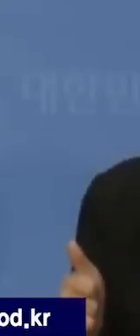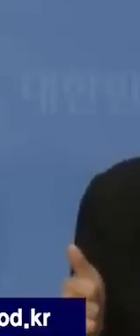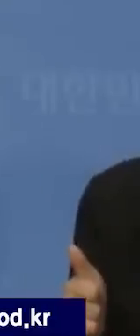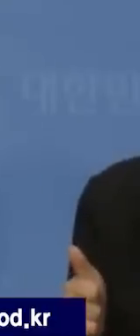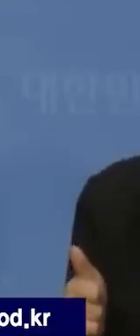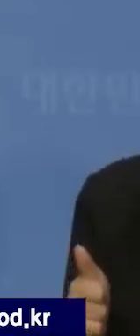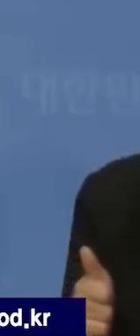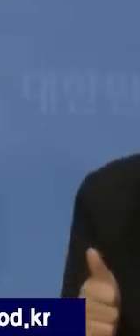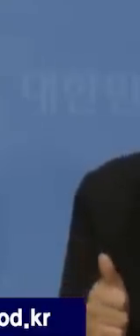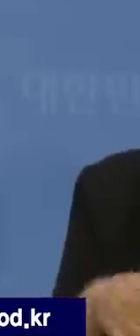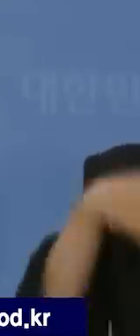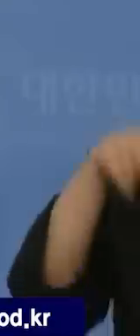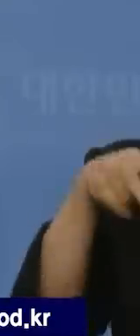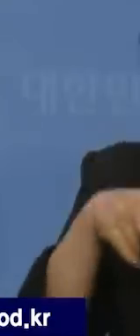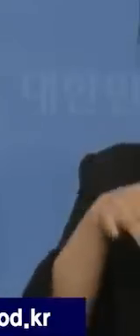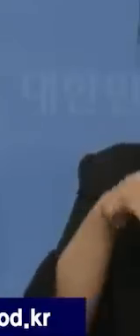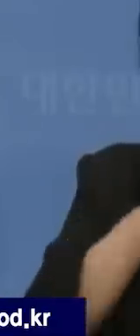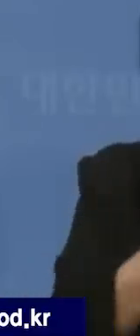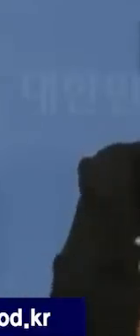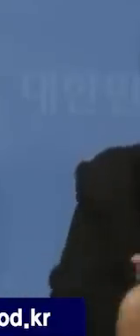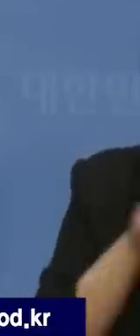책임자를 징계해도